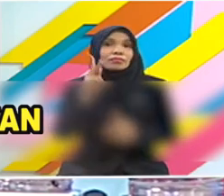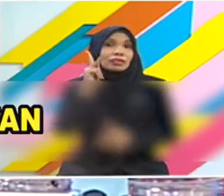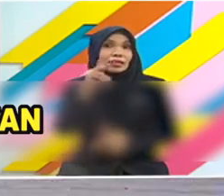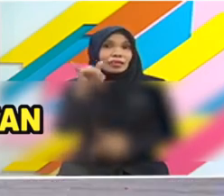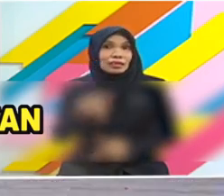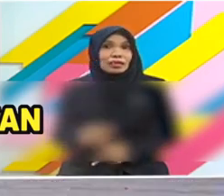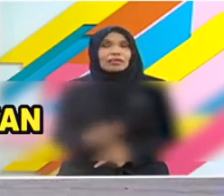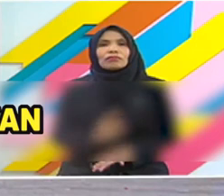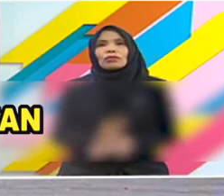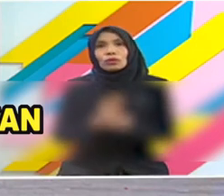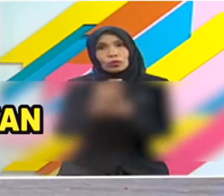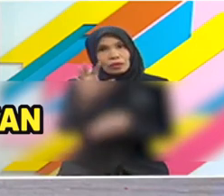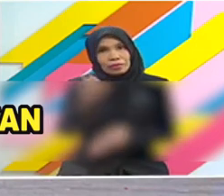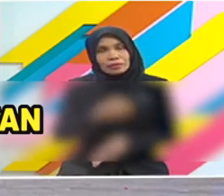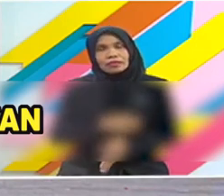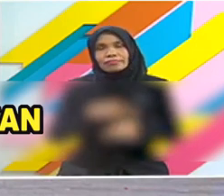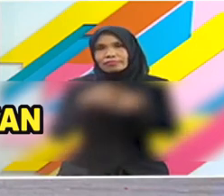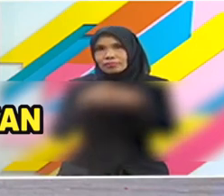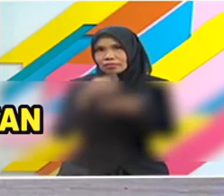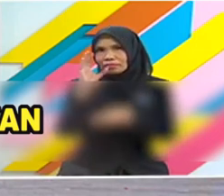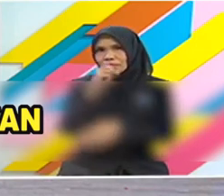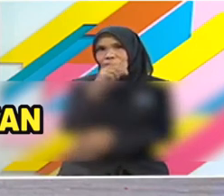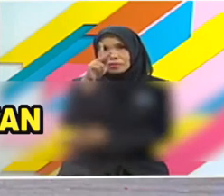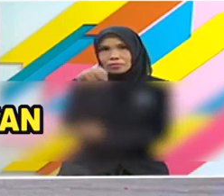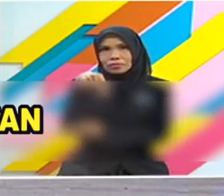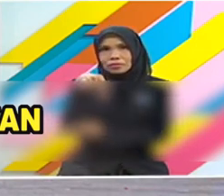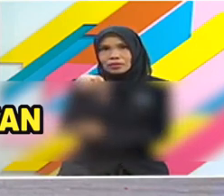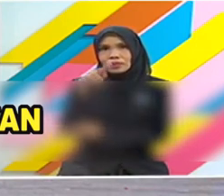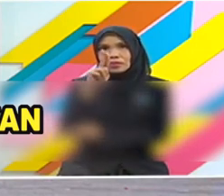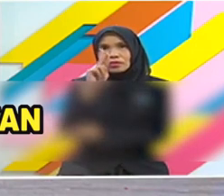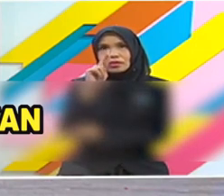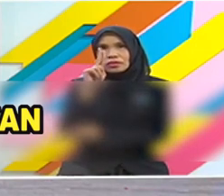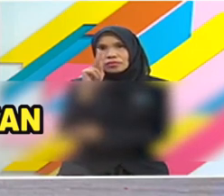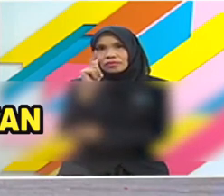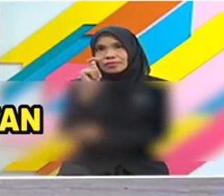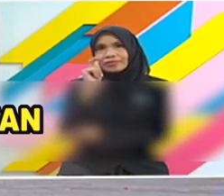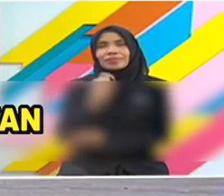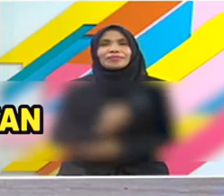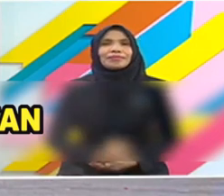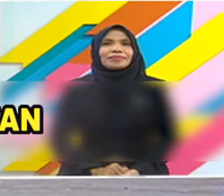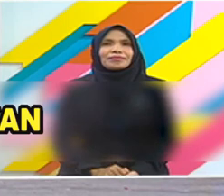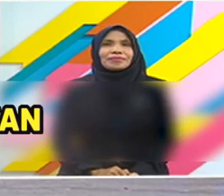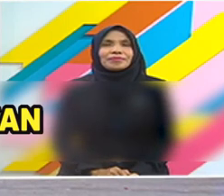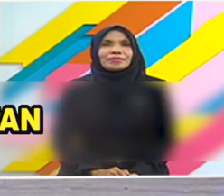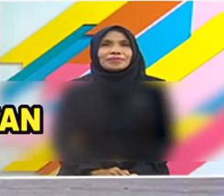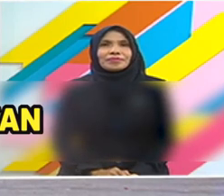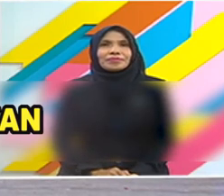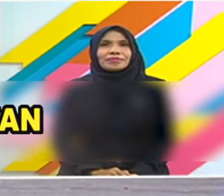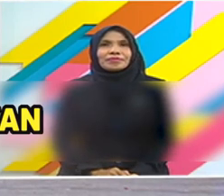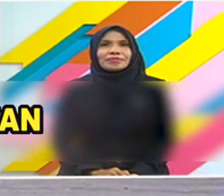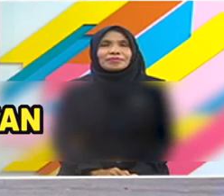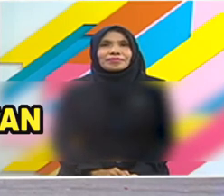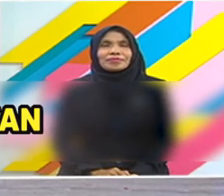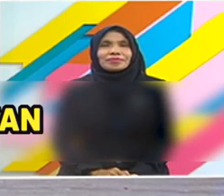Boleh menyebabkan kecederaan. Kecederaan, okey, organ yang Kak Rina pegang tadi itu adalah aktiviti bagi